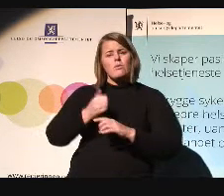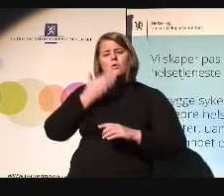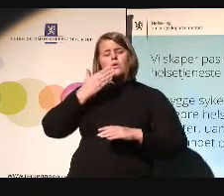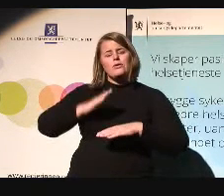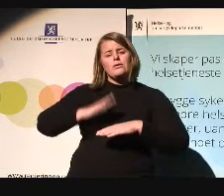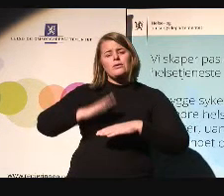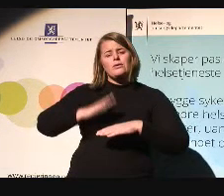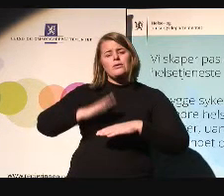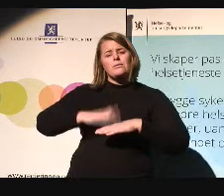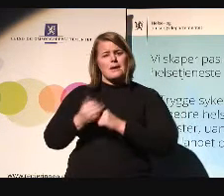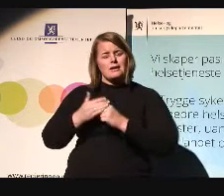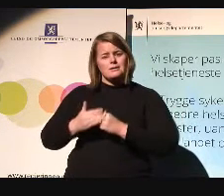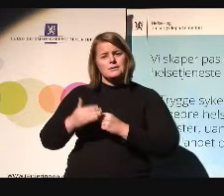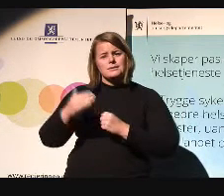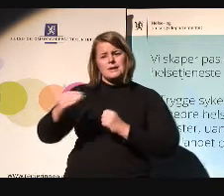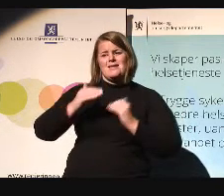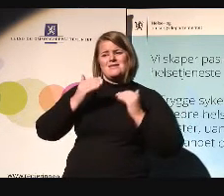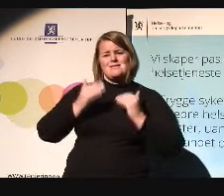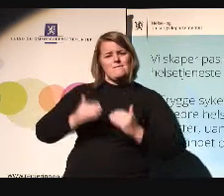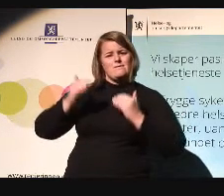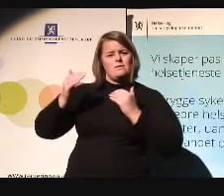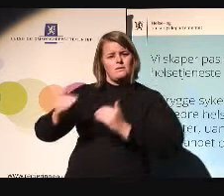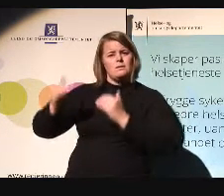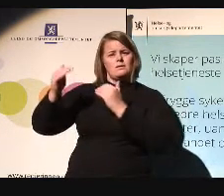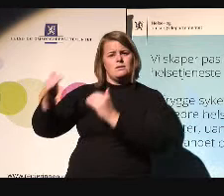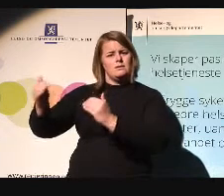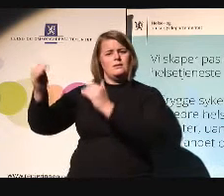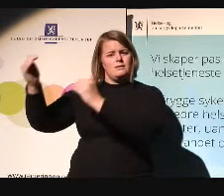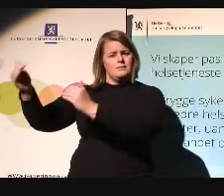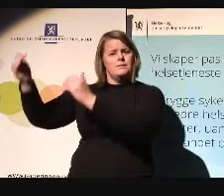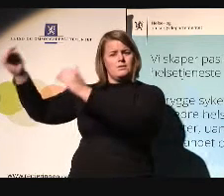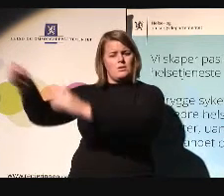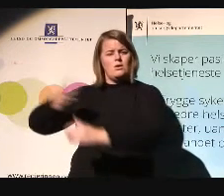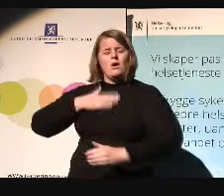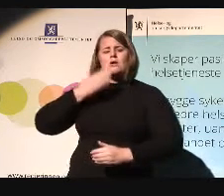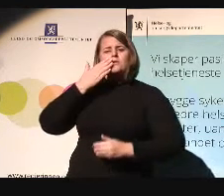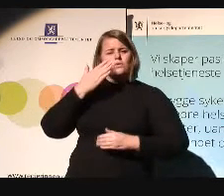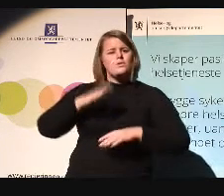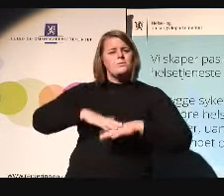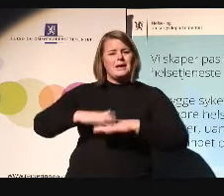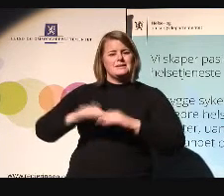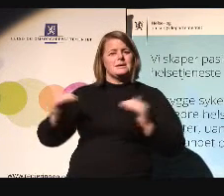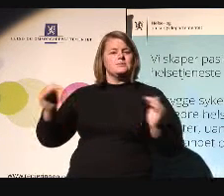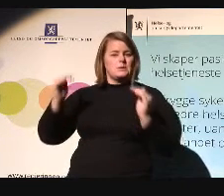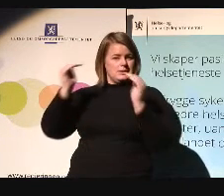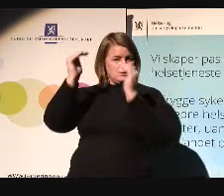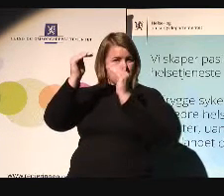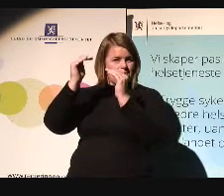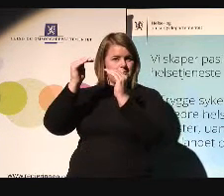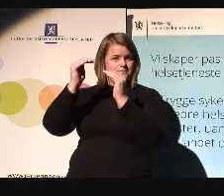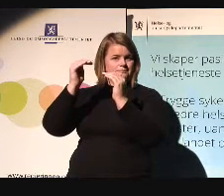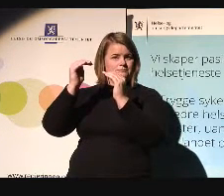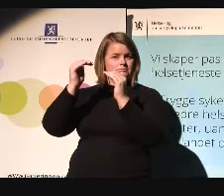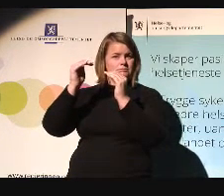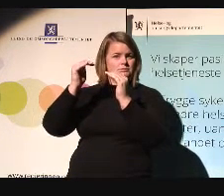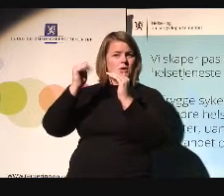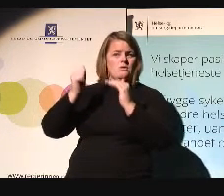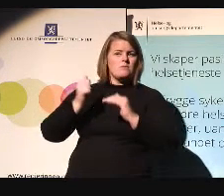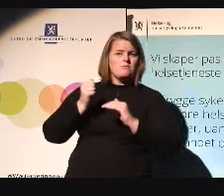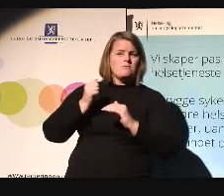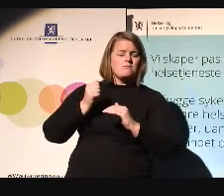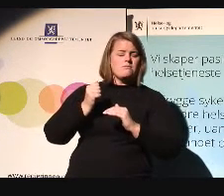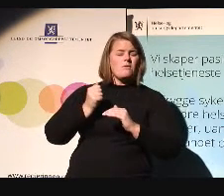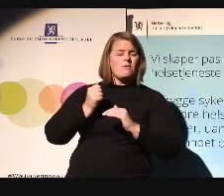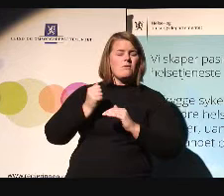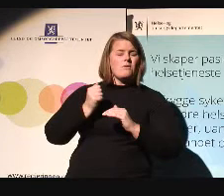beredskapsarbeid jevnt og trutt, og har en god beredskapsorganisasjon for å håndtere de krisene som måtte oppstå.